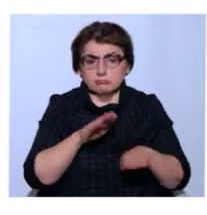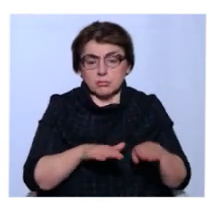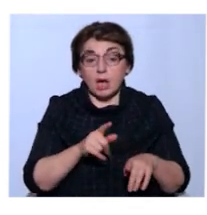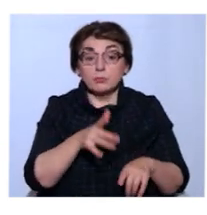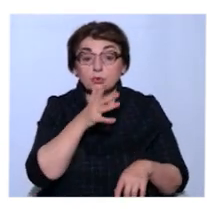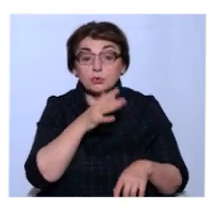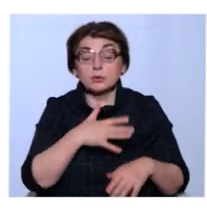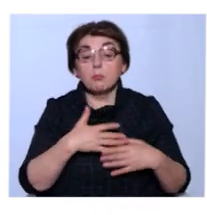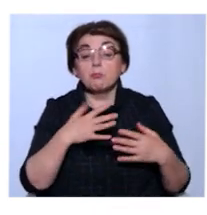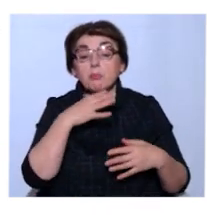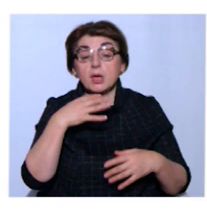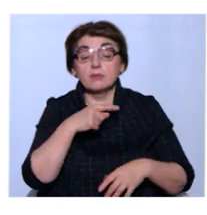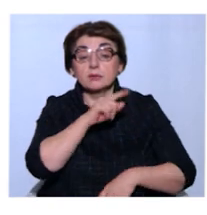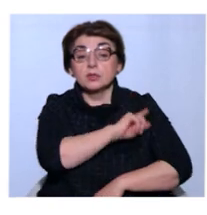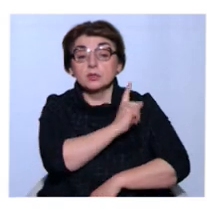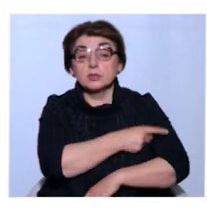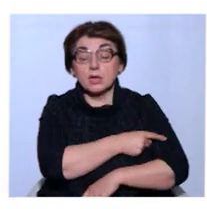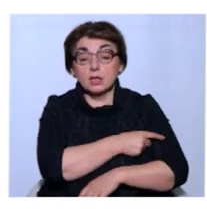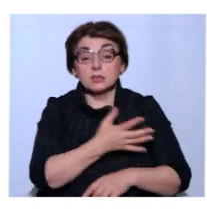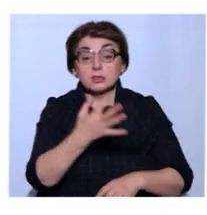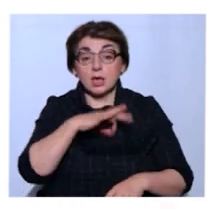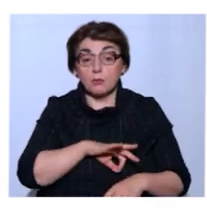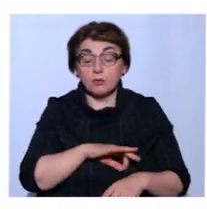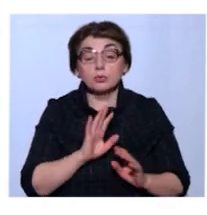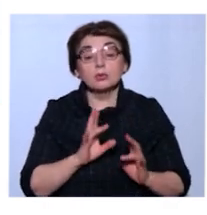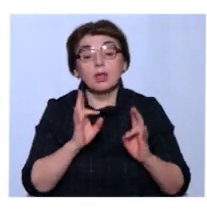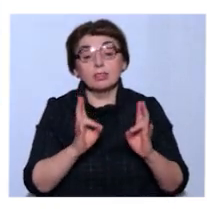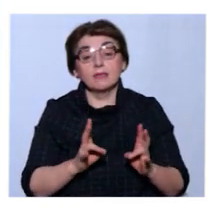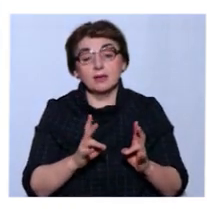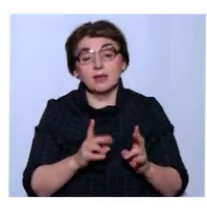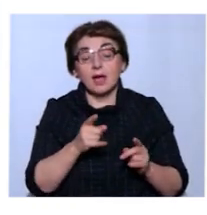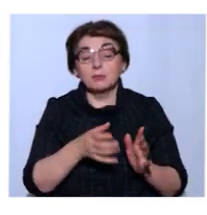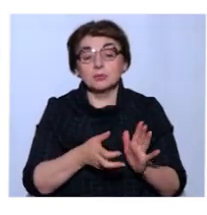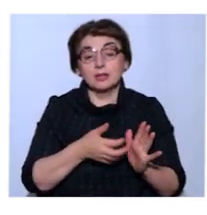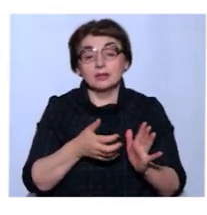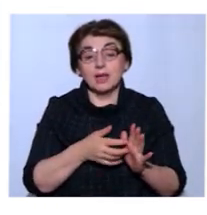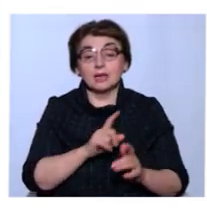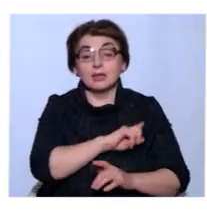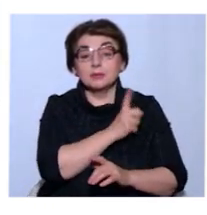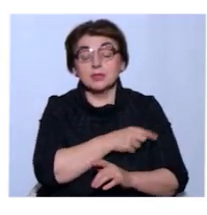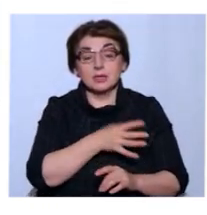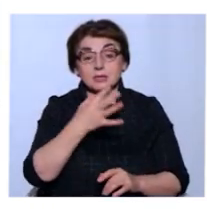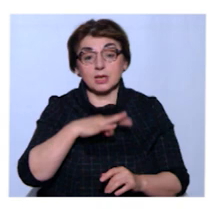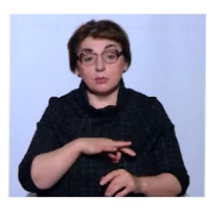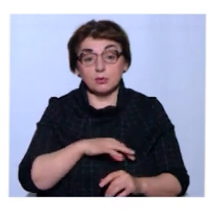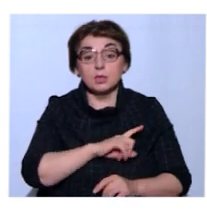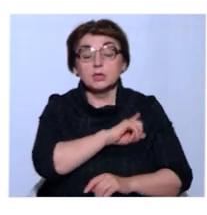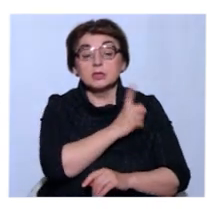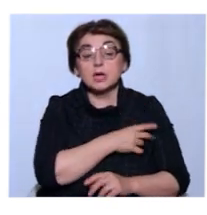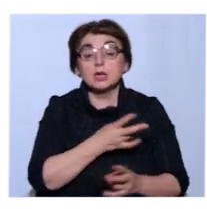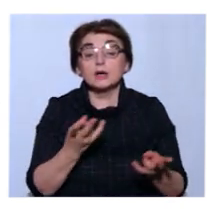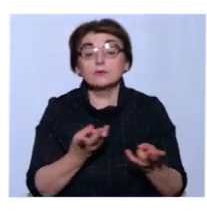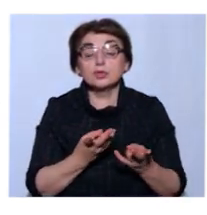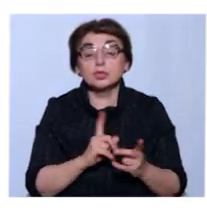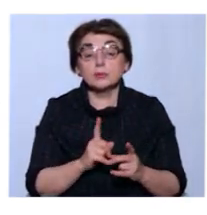პედლების ასამოძრავებლად, ხოლო თუ ნელა მივდივართ, მაშინ ნაკლებ ძალას ვიყენებთ, რა თქმა უნდა. ძალა გჭირდება იმისათვის,